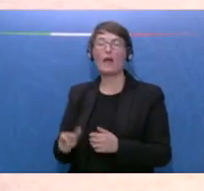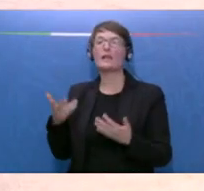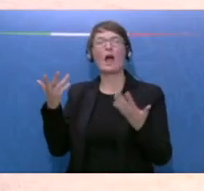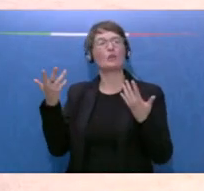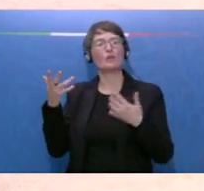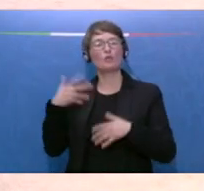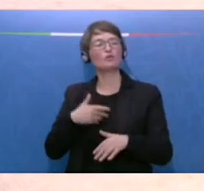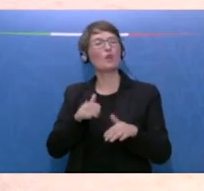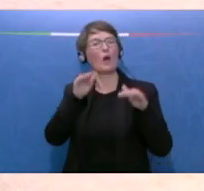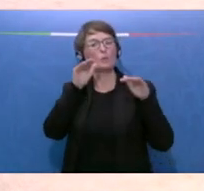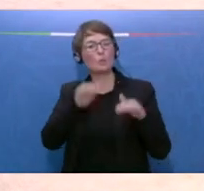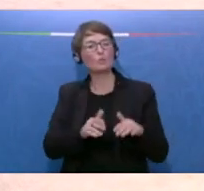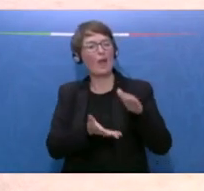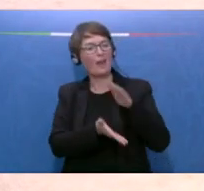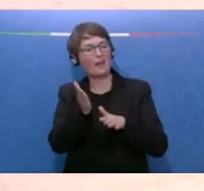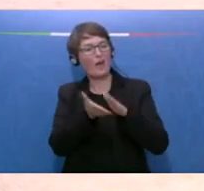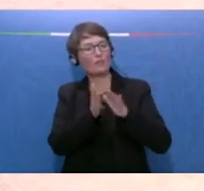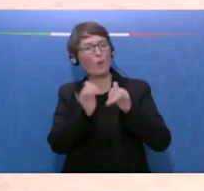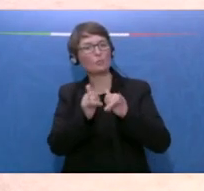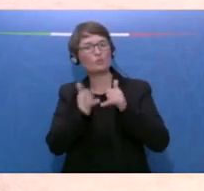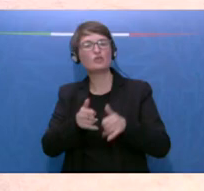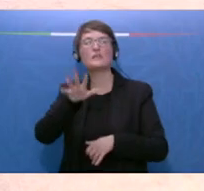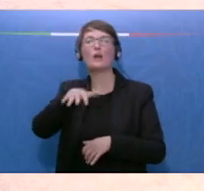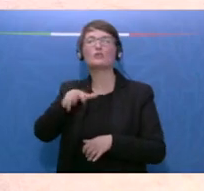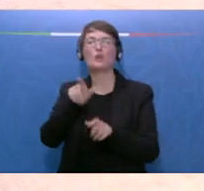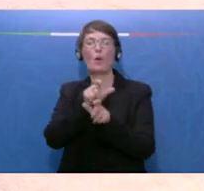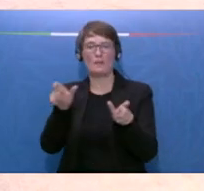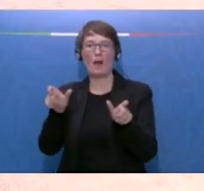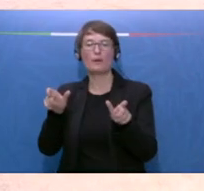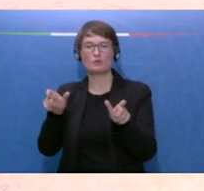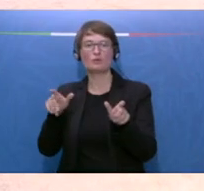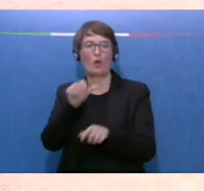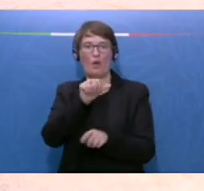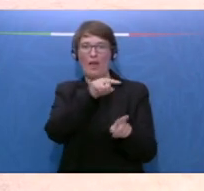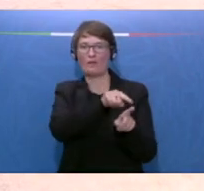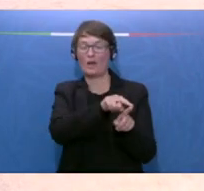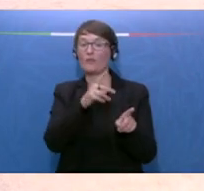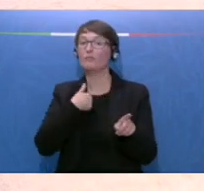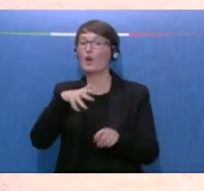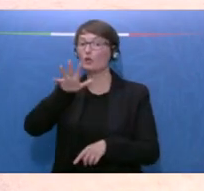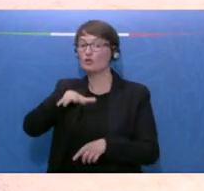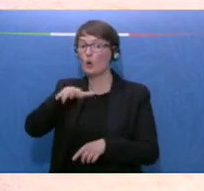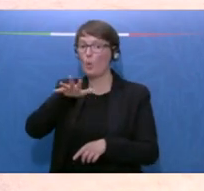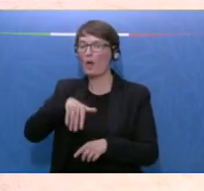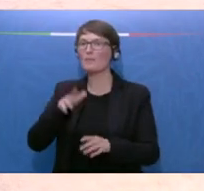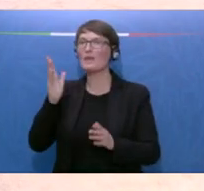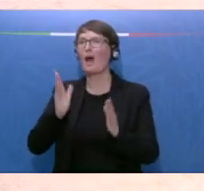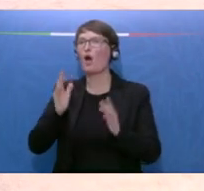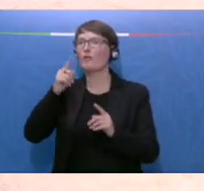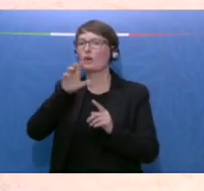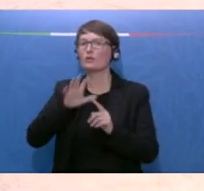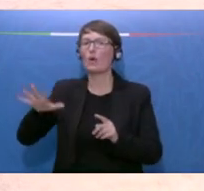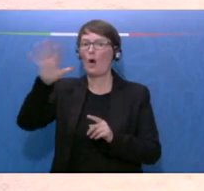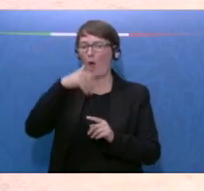l'uscita di 5mila persone dall'afghanistan che è uno dei numeri più elevati all'interno sono europea ma anche